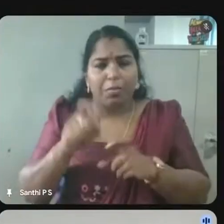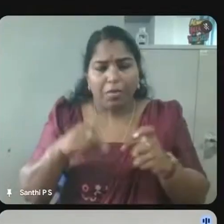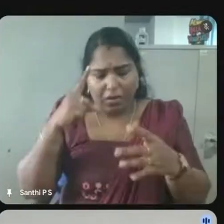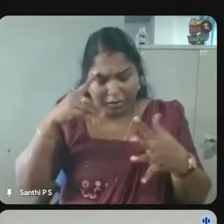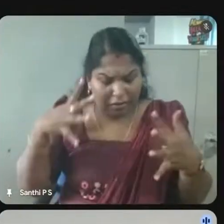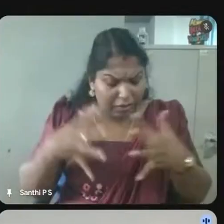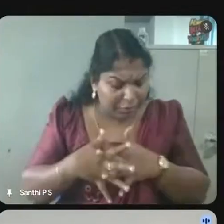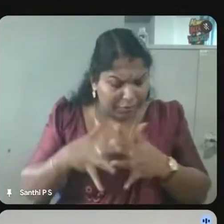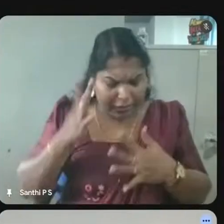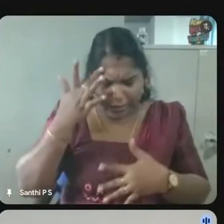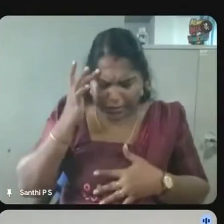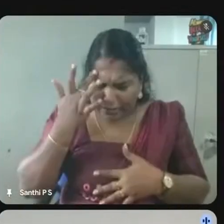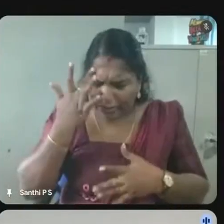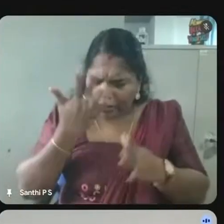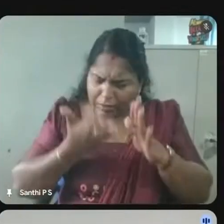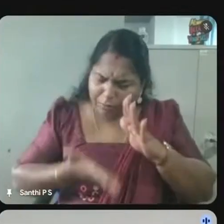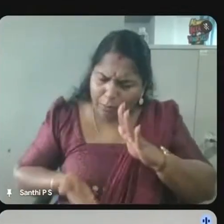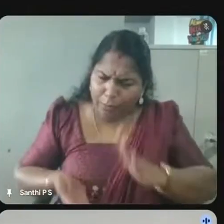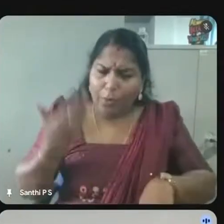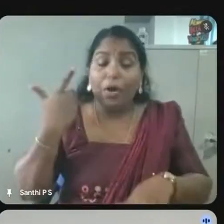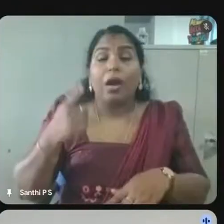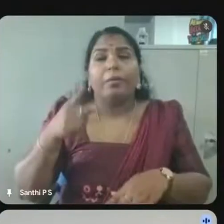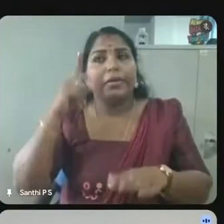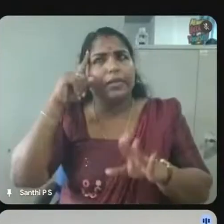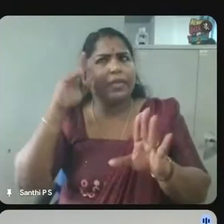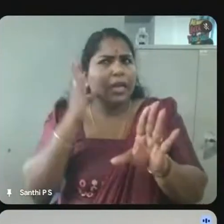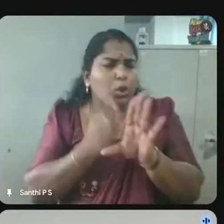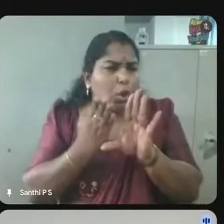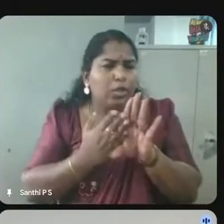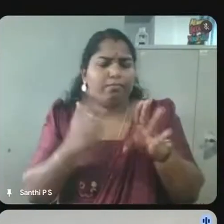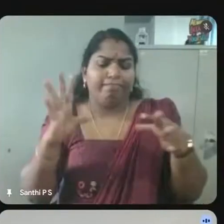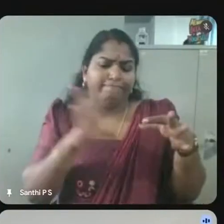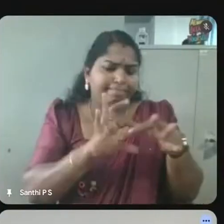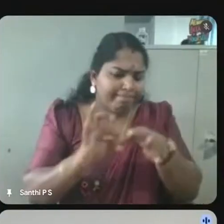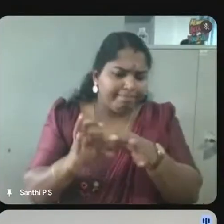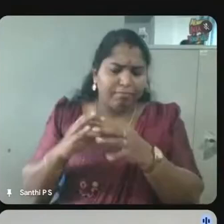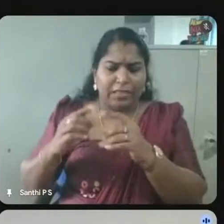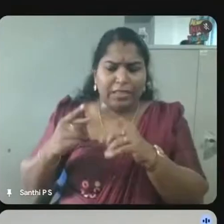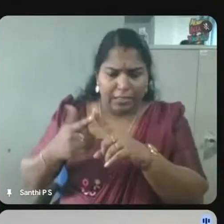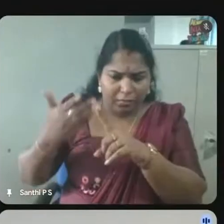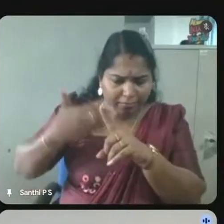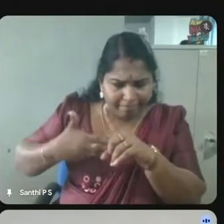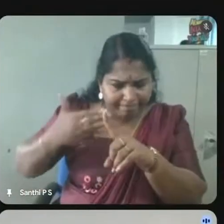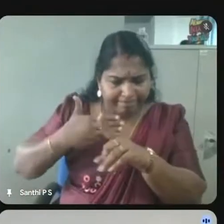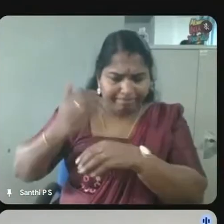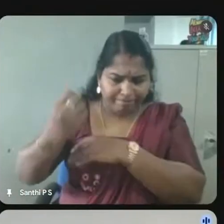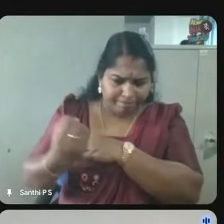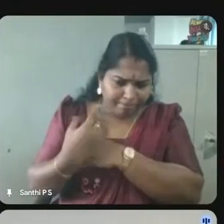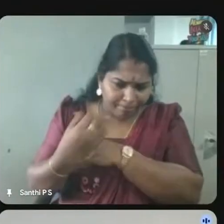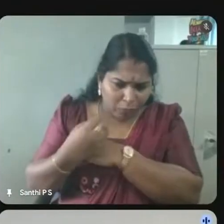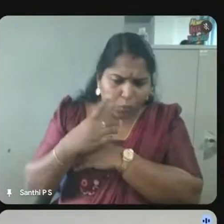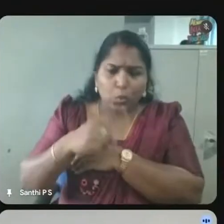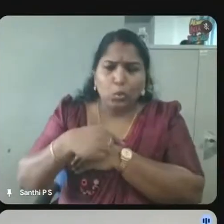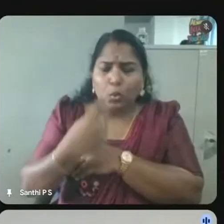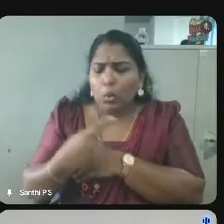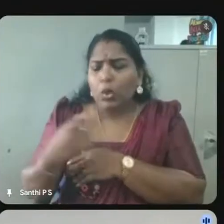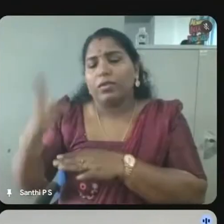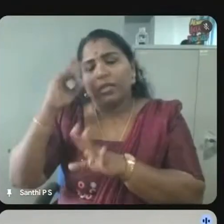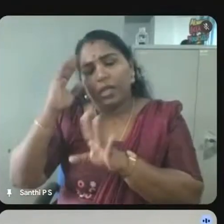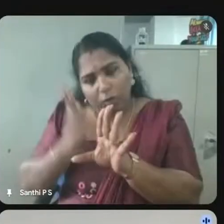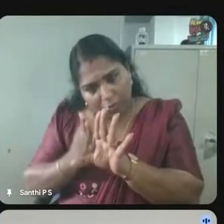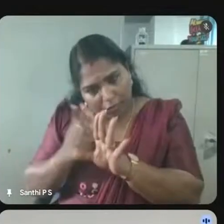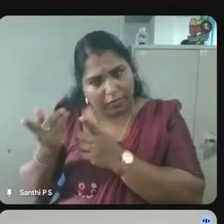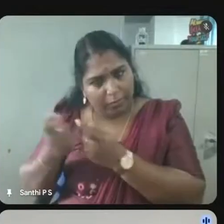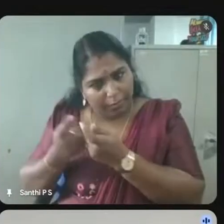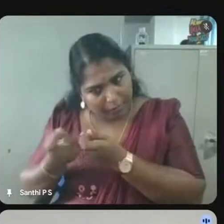ആൻസൈറ്റി ഒക്കെ വളരെ കൂടുതലാണ്. അപ്പൊ അവരുടെ സൈക്യാട്രിക് ആസ്പെക്ട്, സൈക്കോളജിക്കൽ ആസ്പെക്ട് അവരെ അതും കൂടെ ഹാൻഡിൽ ചെയ്യാൻ പറ്റും. അങ്ങനെ